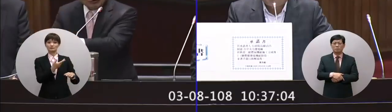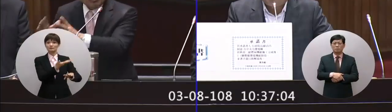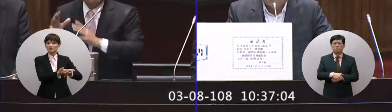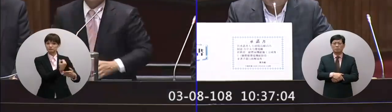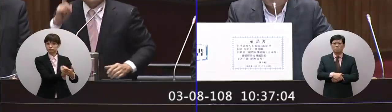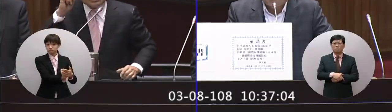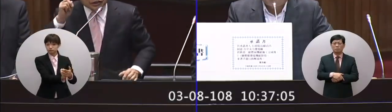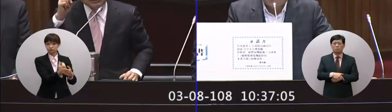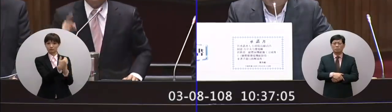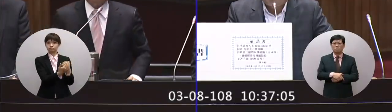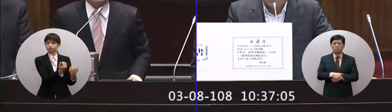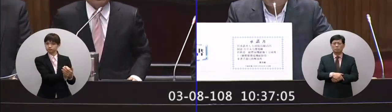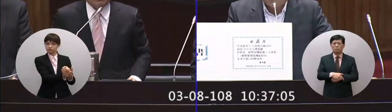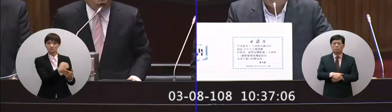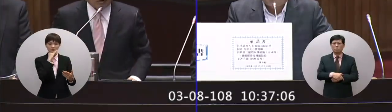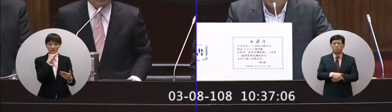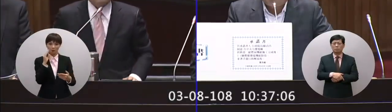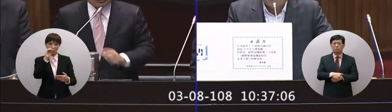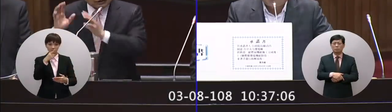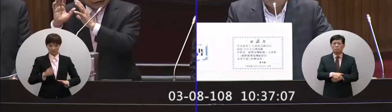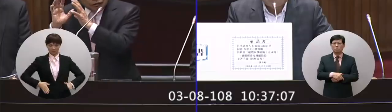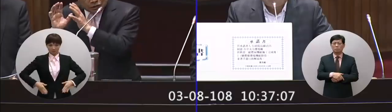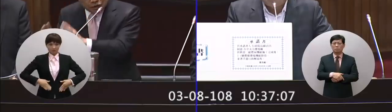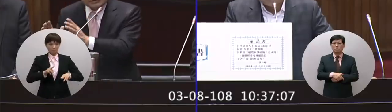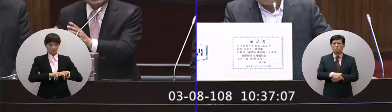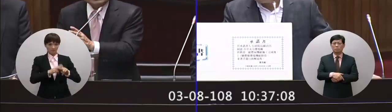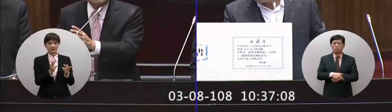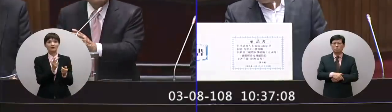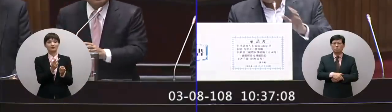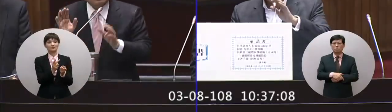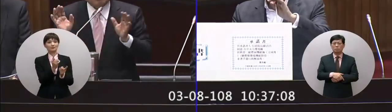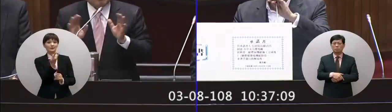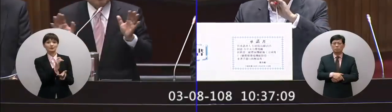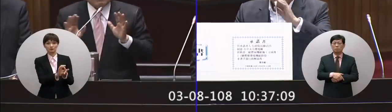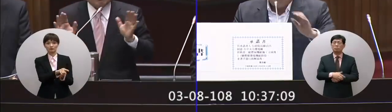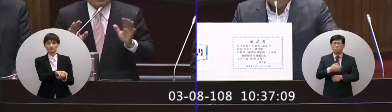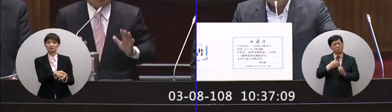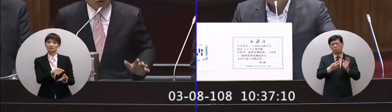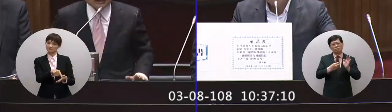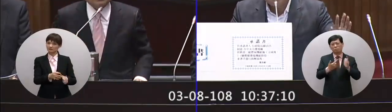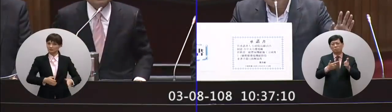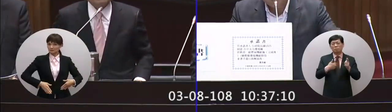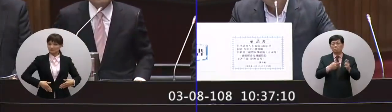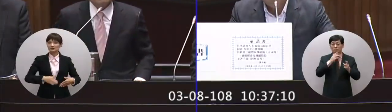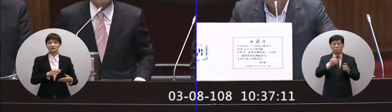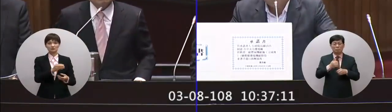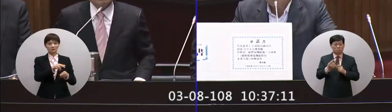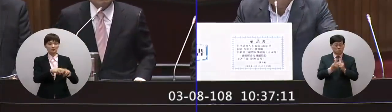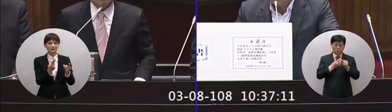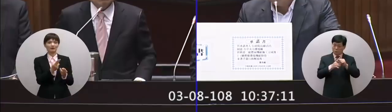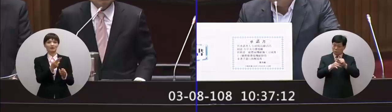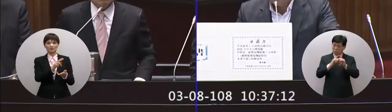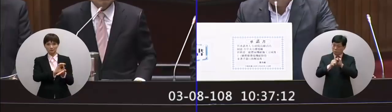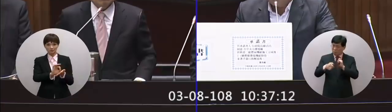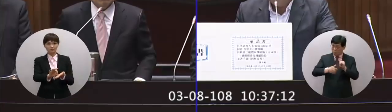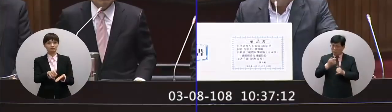是保留那是紧急才有用，所以这个叫紧急，所以我们不要浪费国力。 对咱中部乡